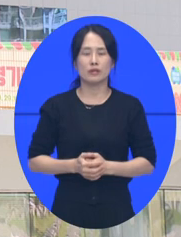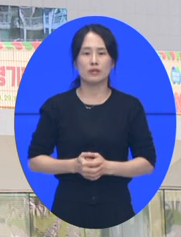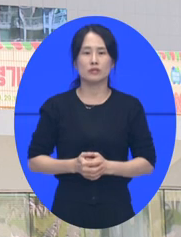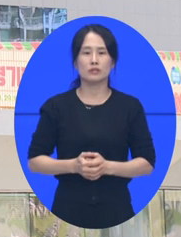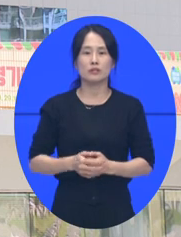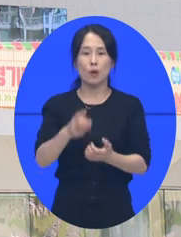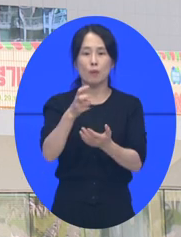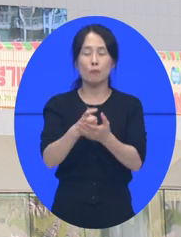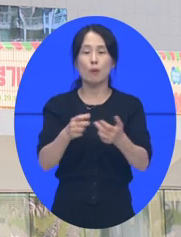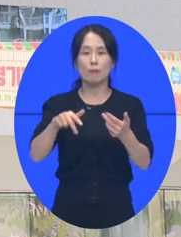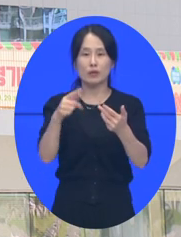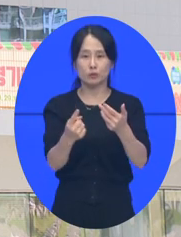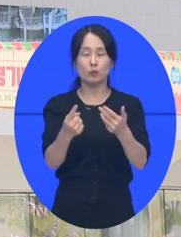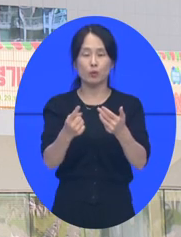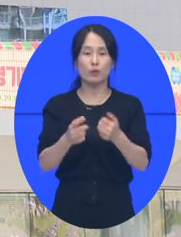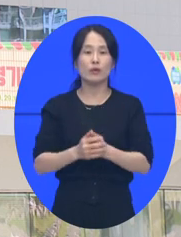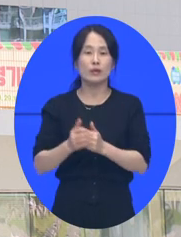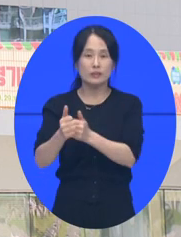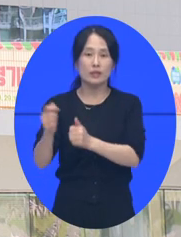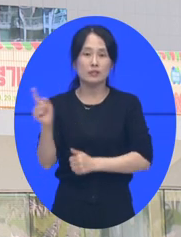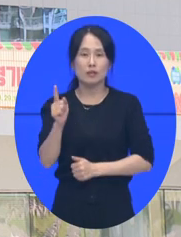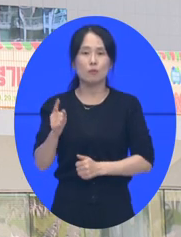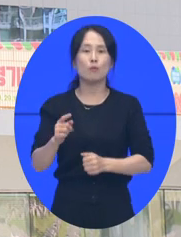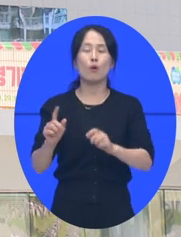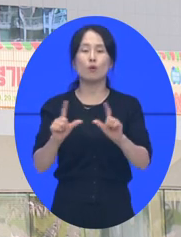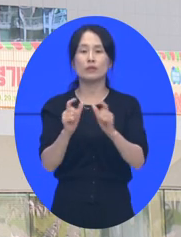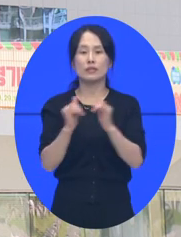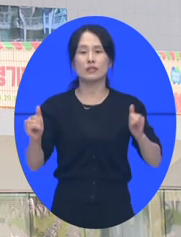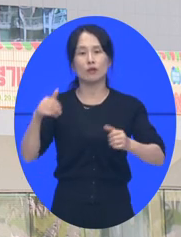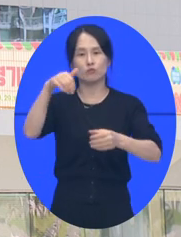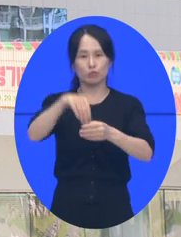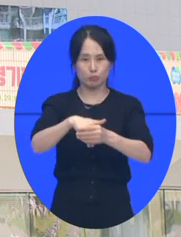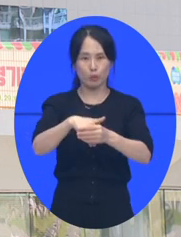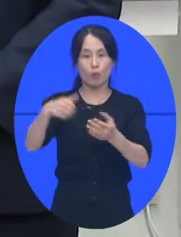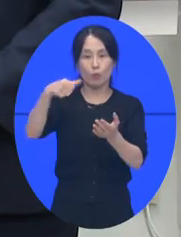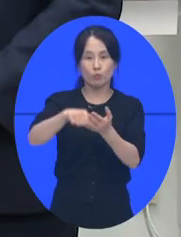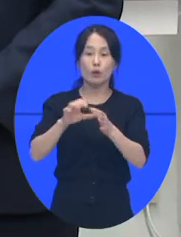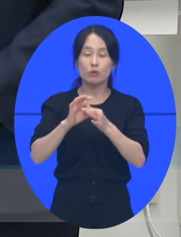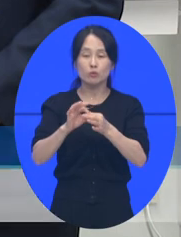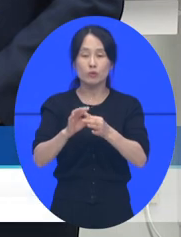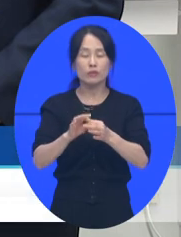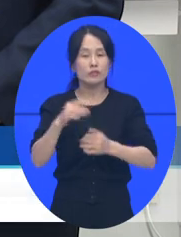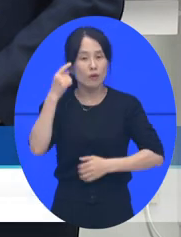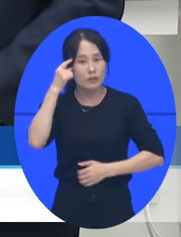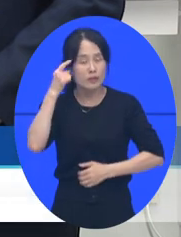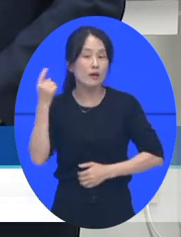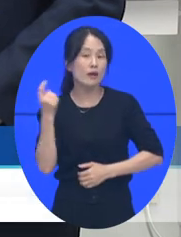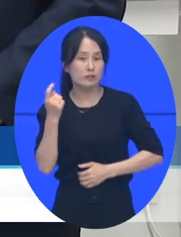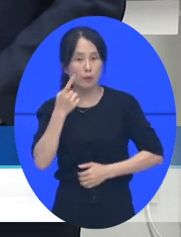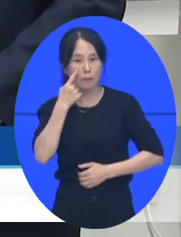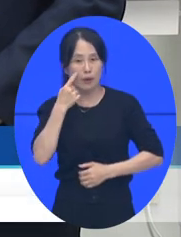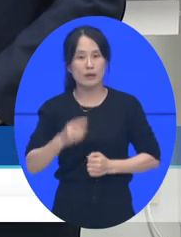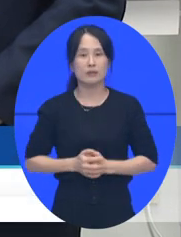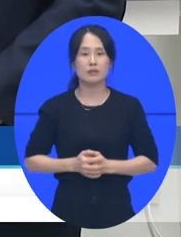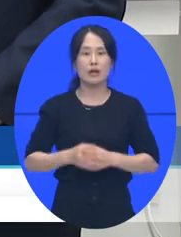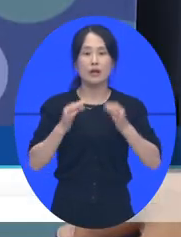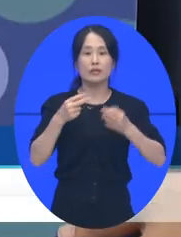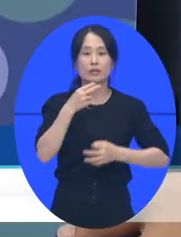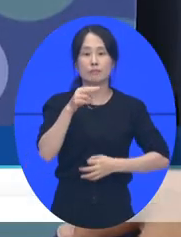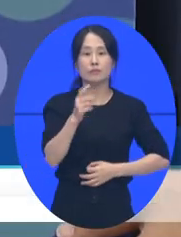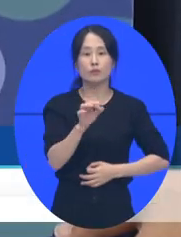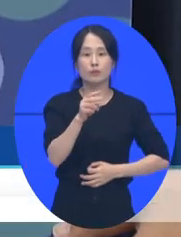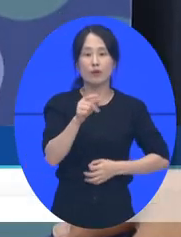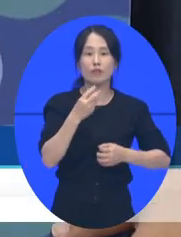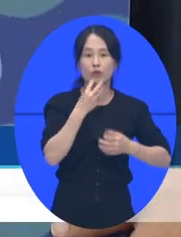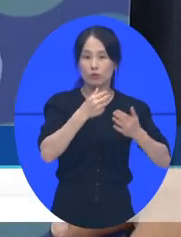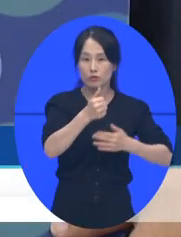따라 지방의회 의견을 듣거나 주민투표를 실시해 주민들의 의견을 들어야 됩니다. 김동연 경기도지사는 염정현 경기도의회